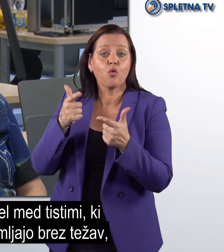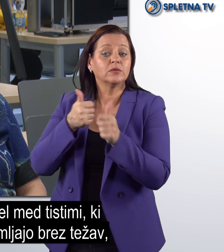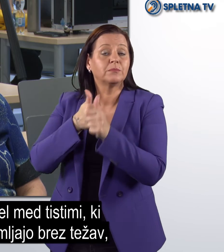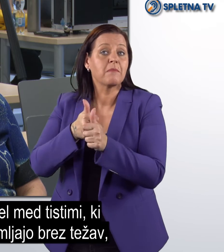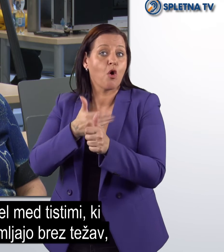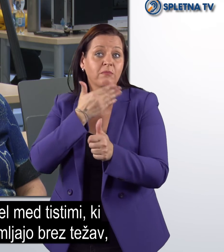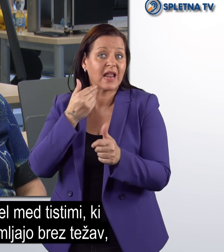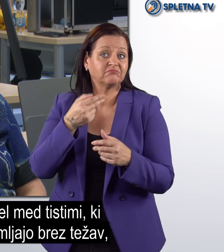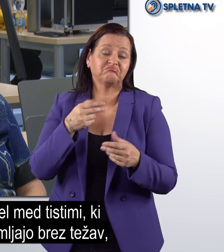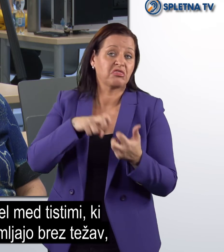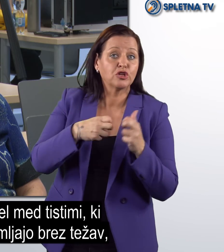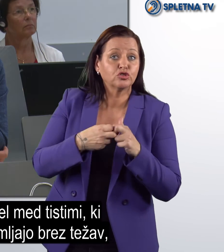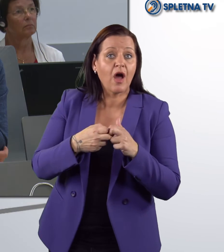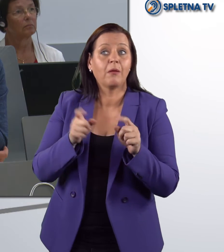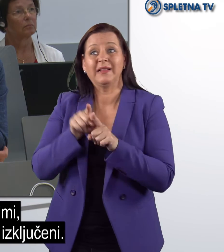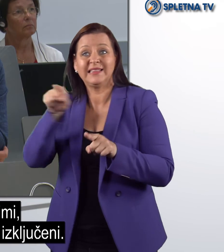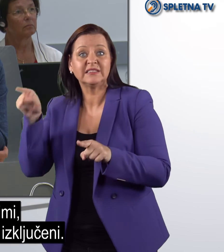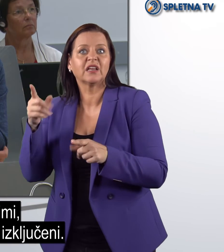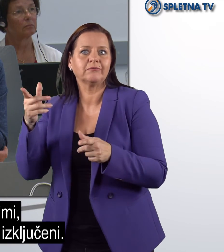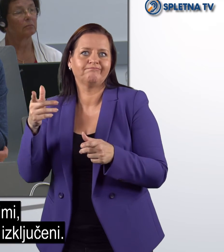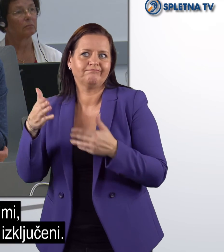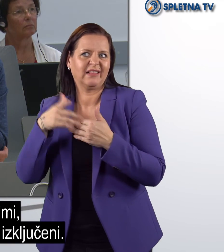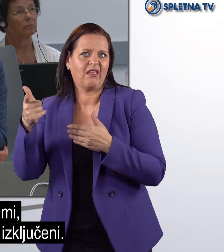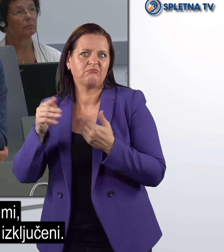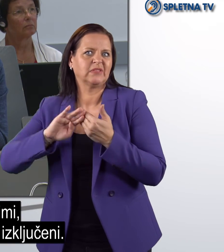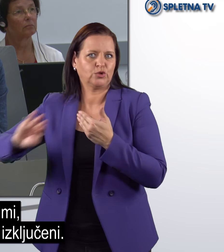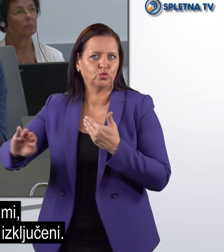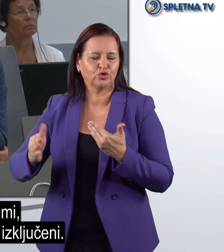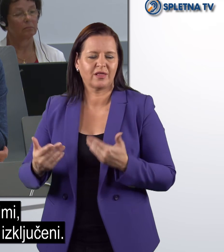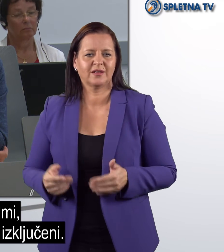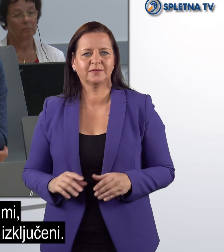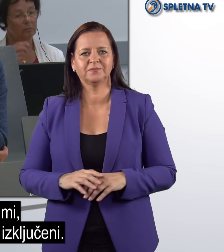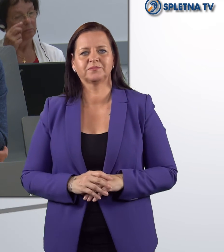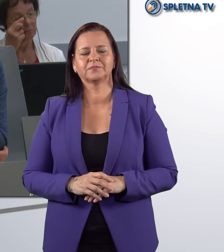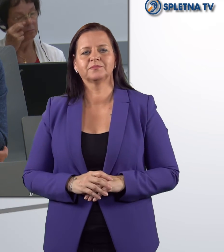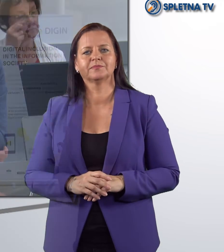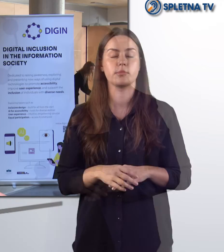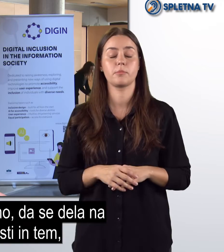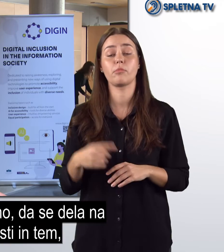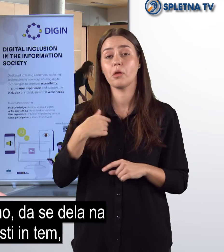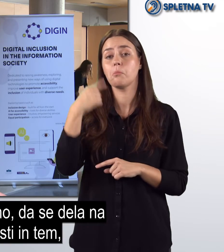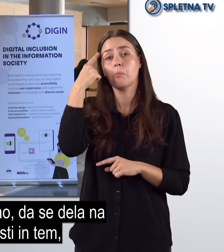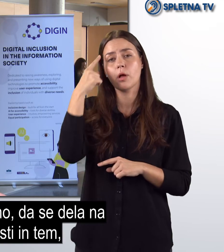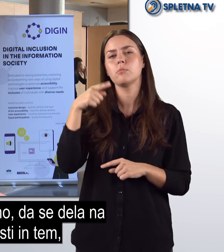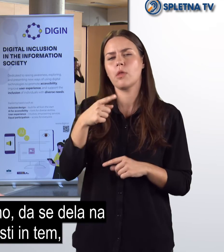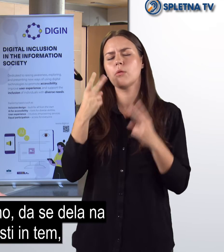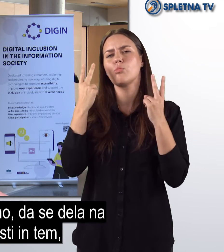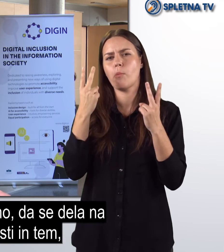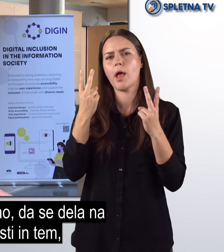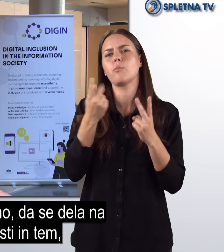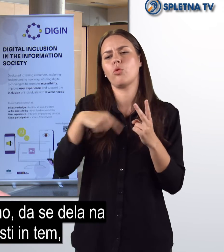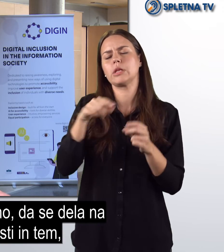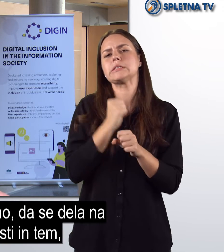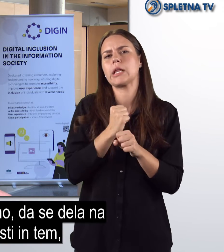vsebine lahko spremljajo brez težav, in tistimi, ki so pri tem izključeni. Menim, da je ključno, da se